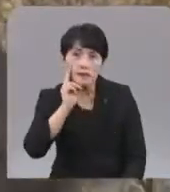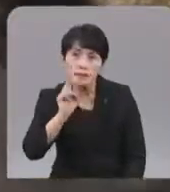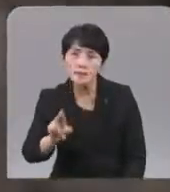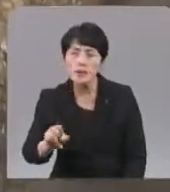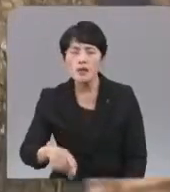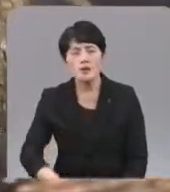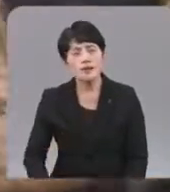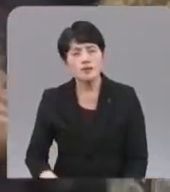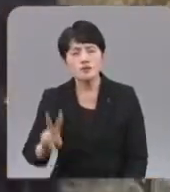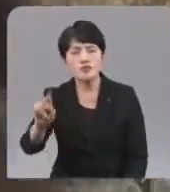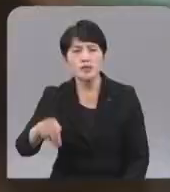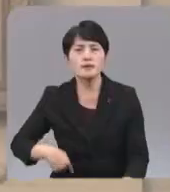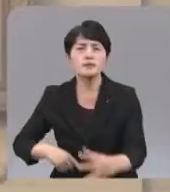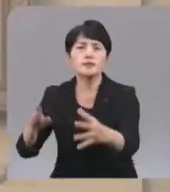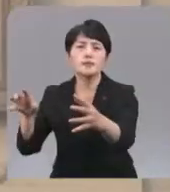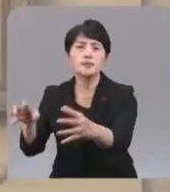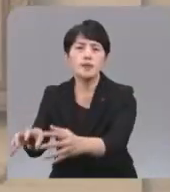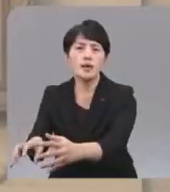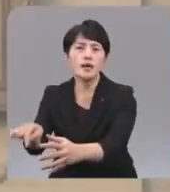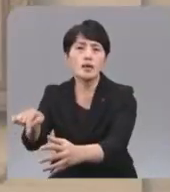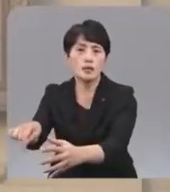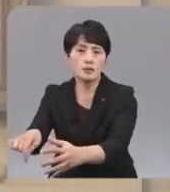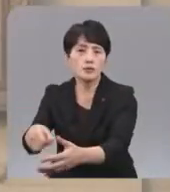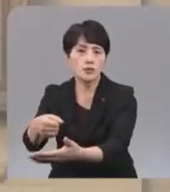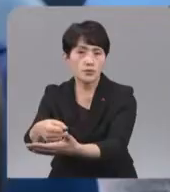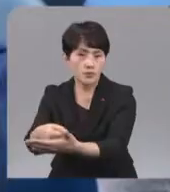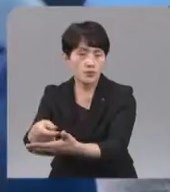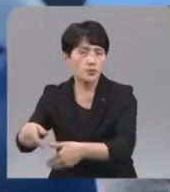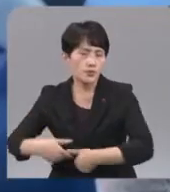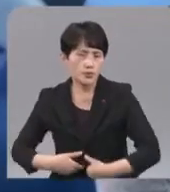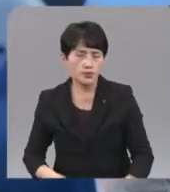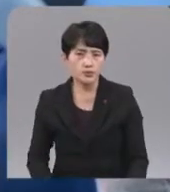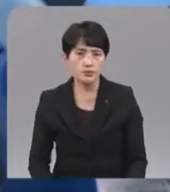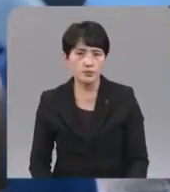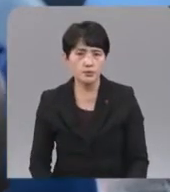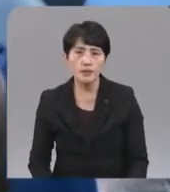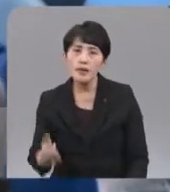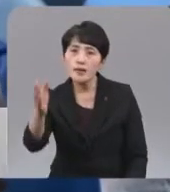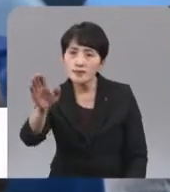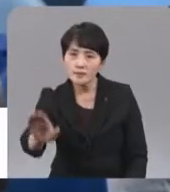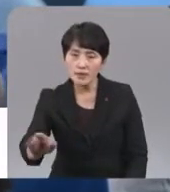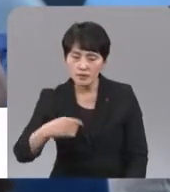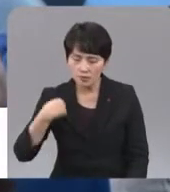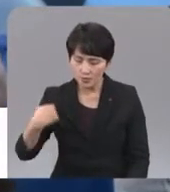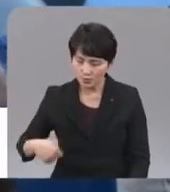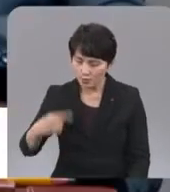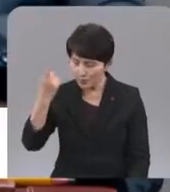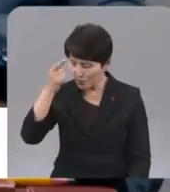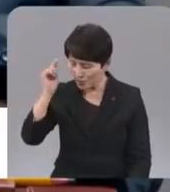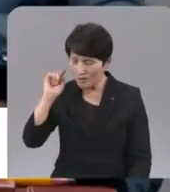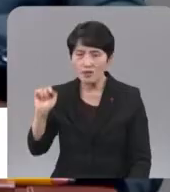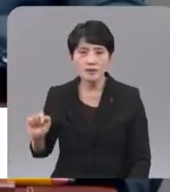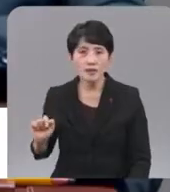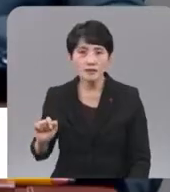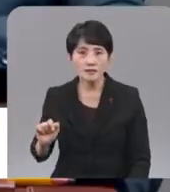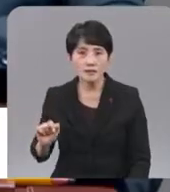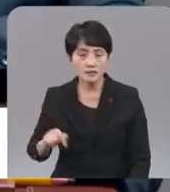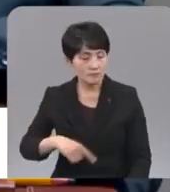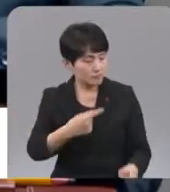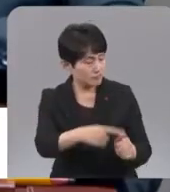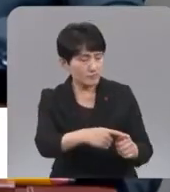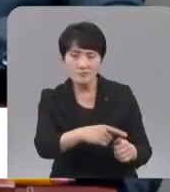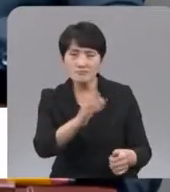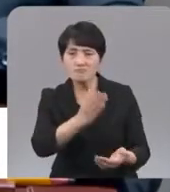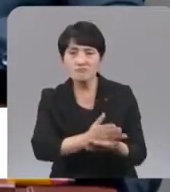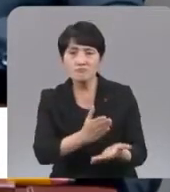导弹的应对方案。美国常驻联合国副代表罗伯特·伍德在会议上做出了强烈谴责，称北韩